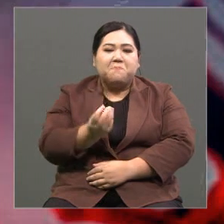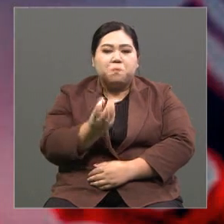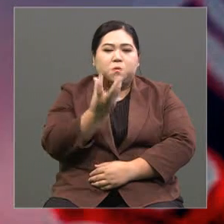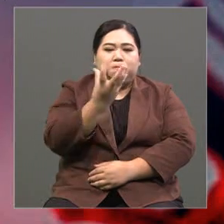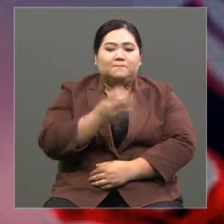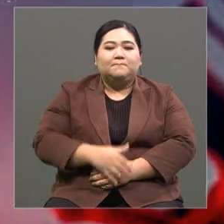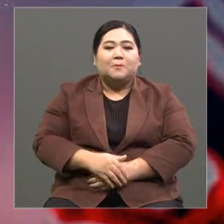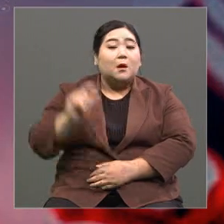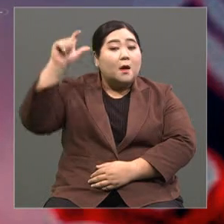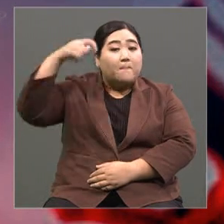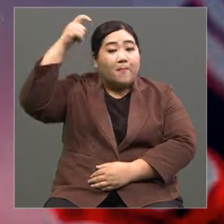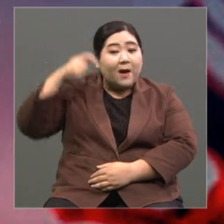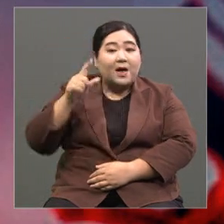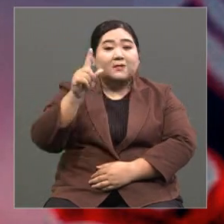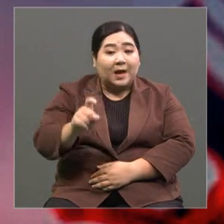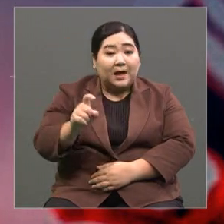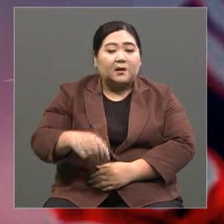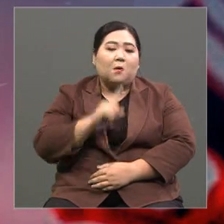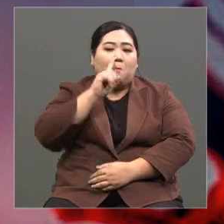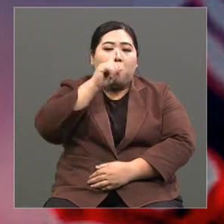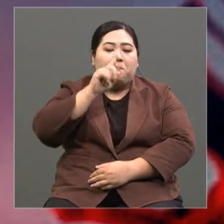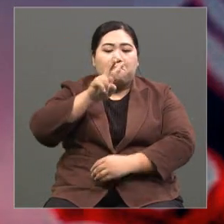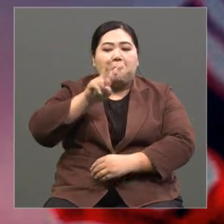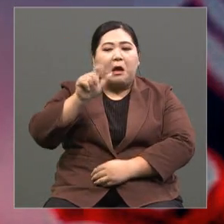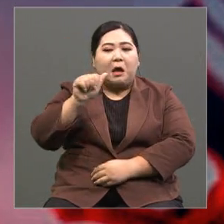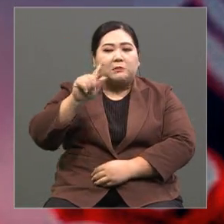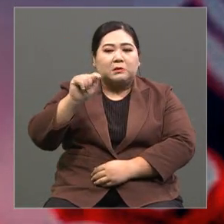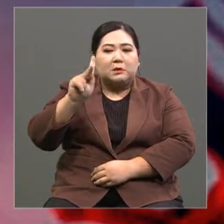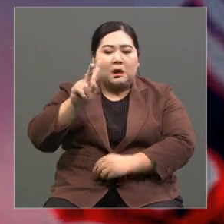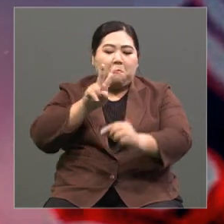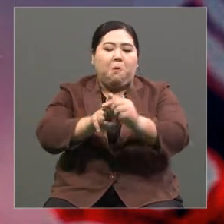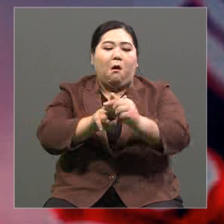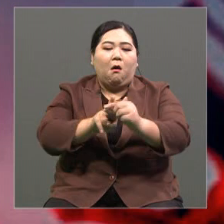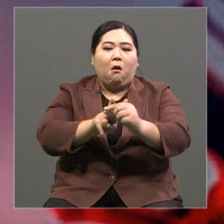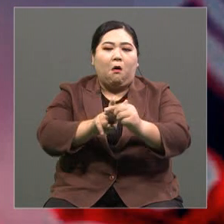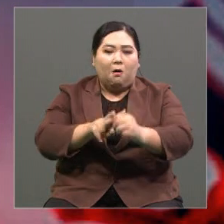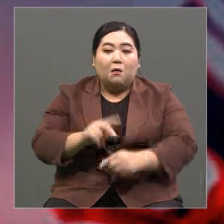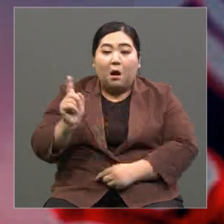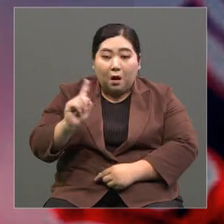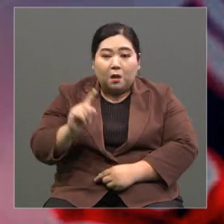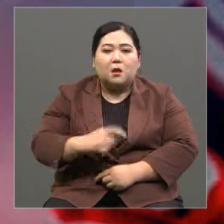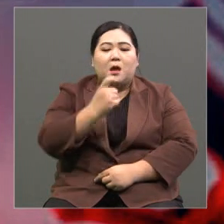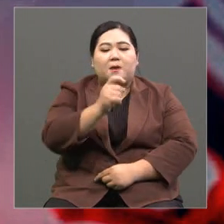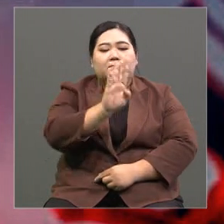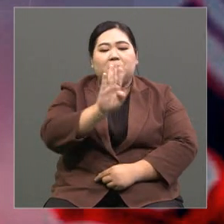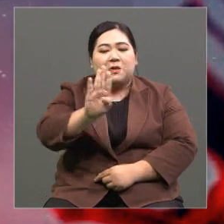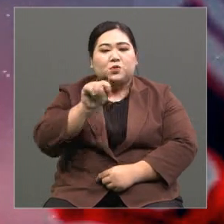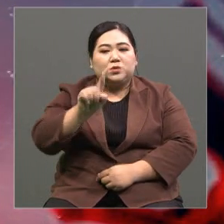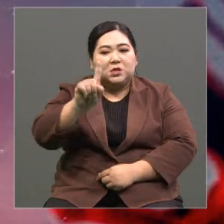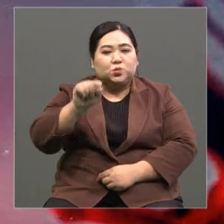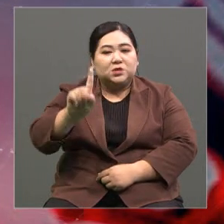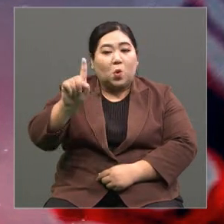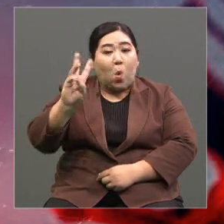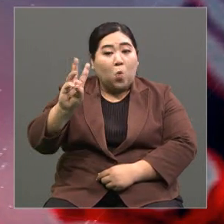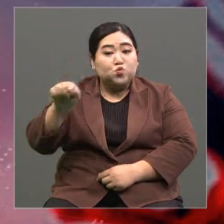เมียนมาร์ที่มีผลตรวจ atkเป็นบวกจากการตรวจสายพันธุ์ก็พบว่าเป็นสายพันธุ์xbb.1.16.1